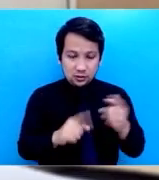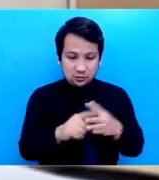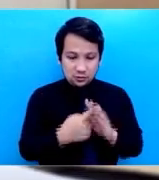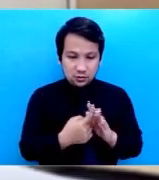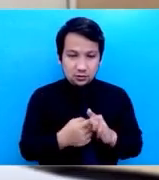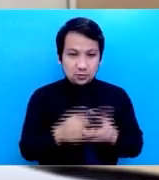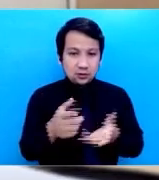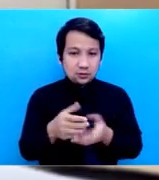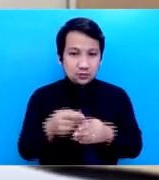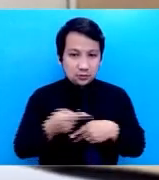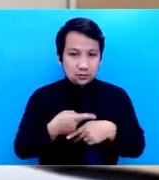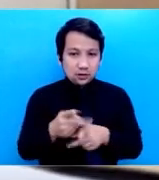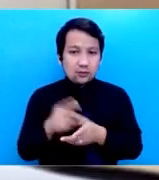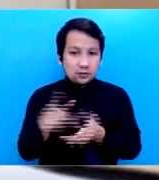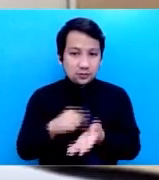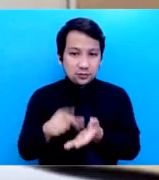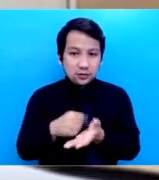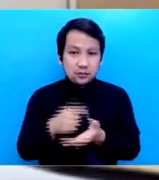production noon